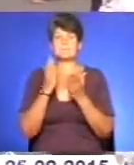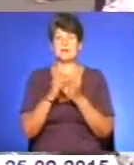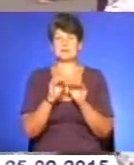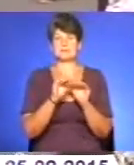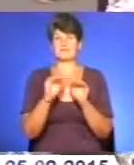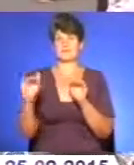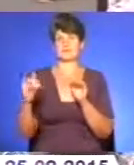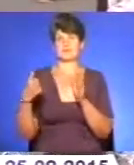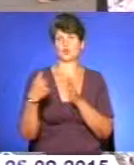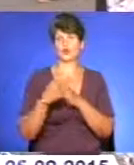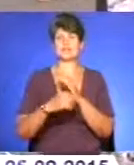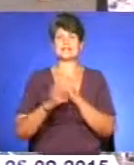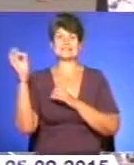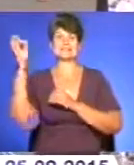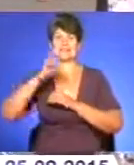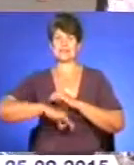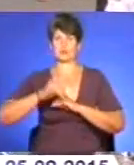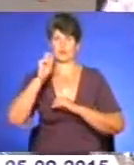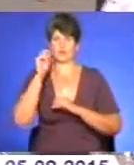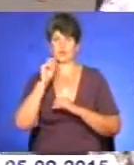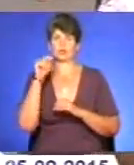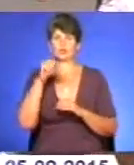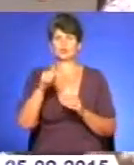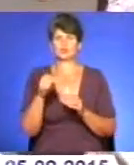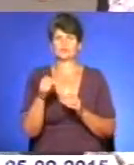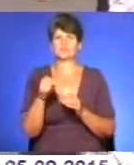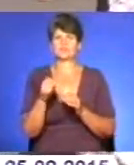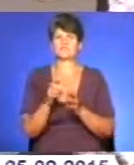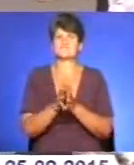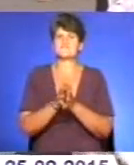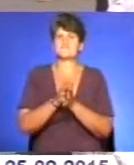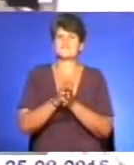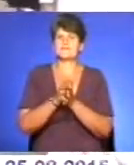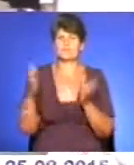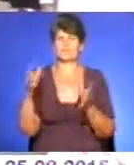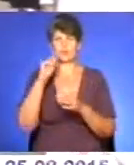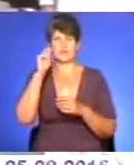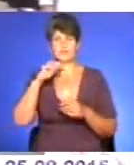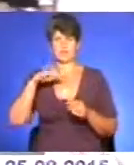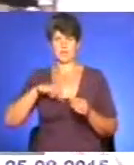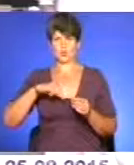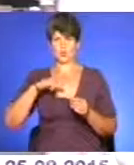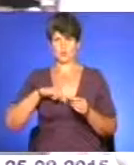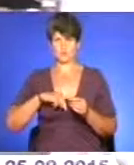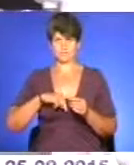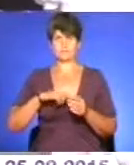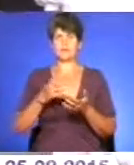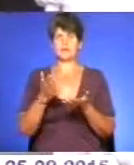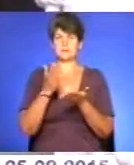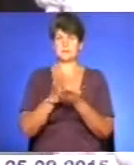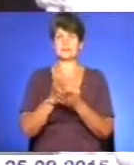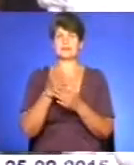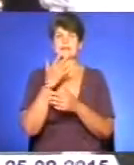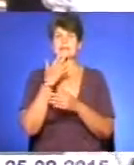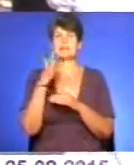Західну Україну. Тут набагато глибший і вищий український дух. Тримаєте національний прапор у Тернополі.